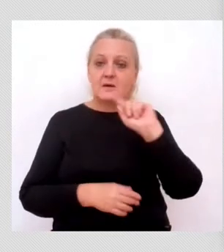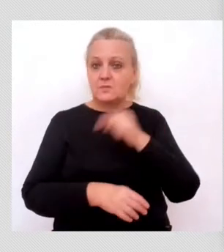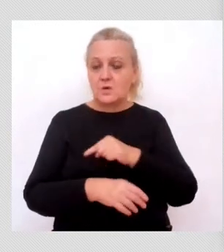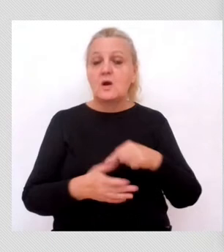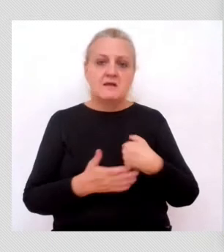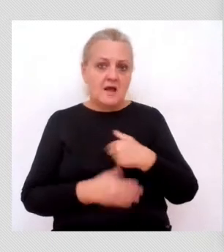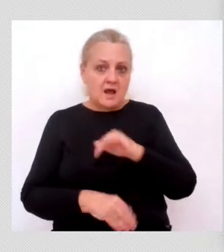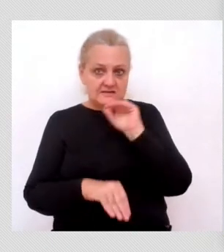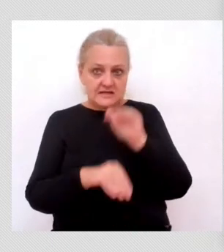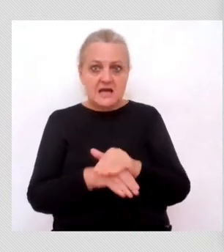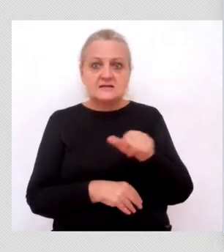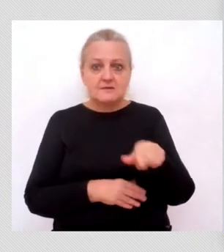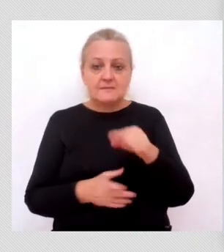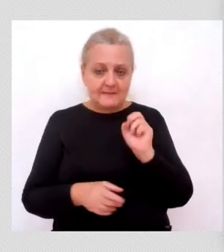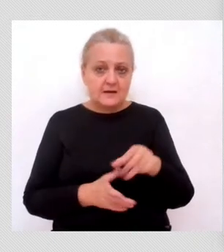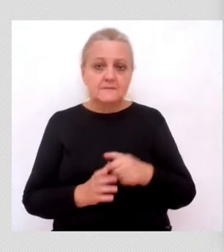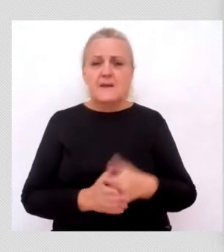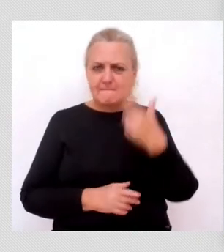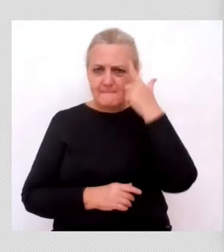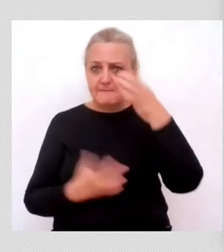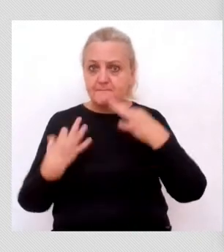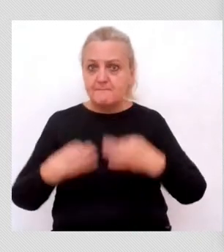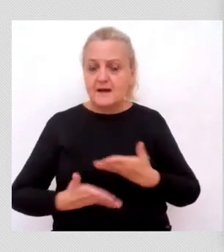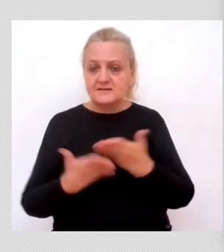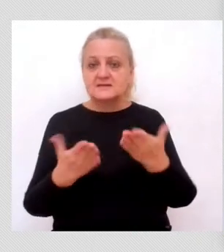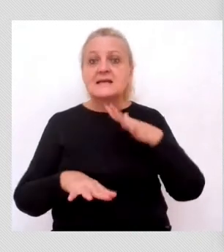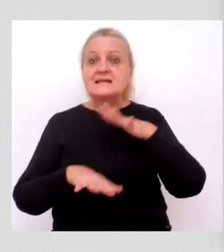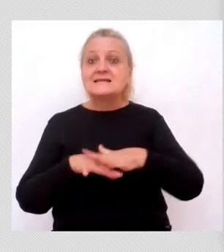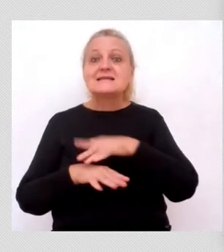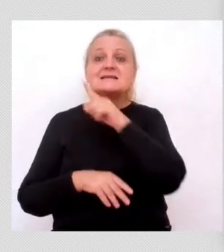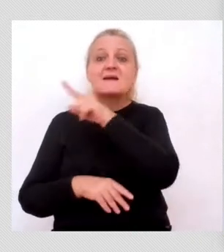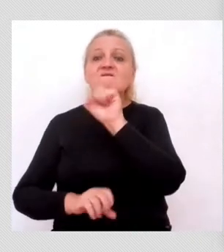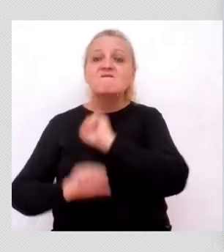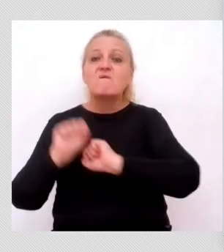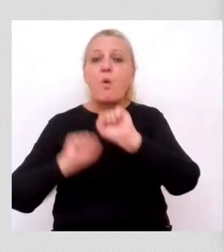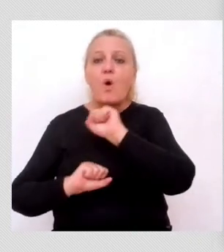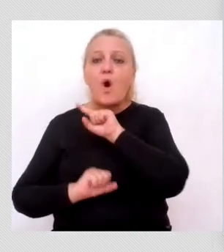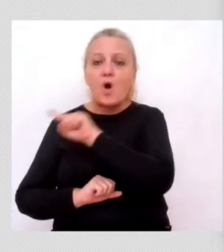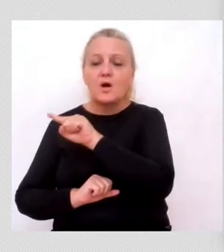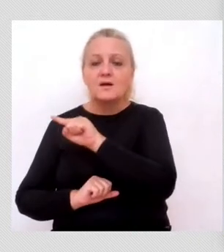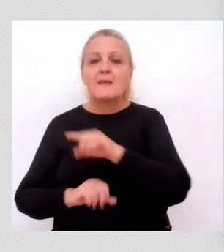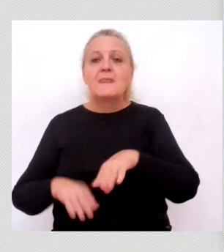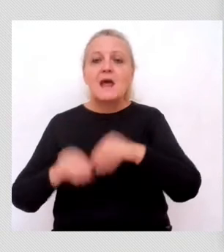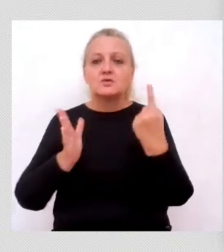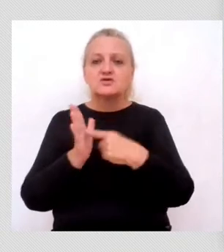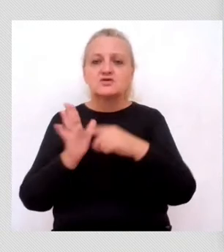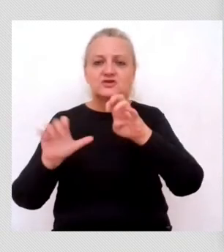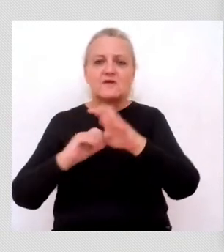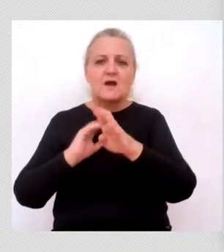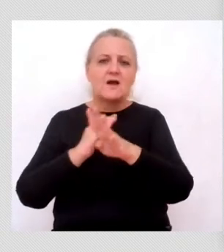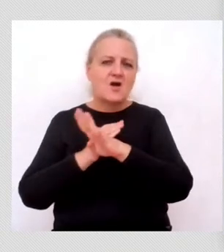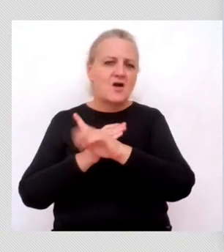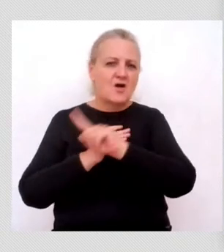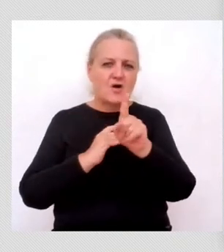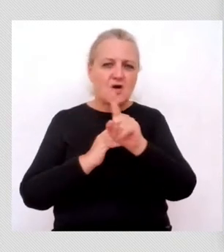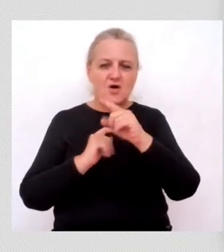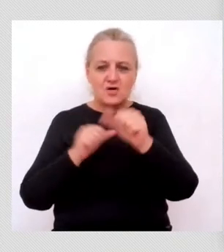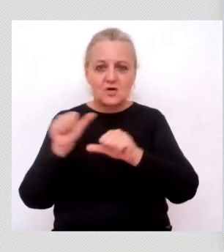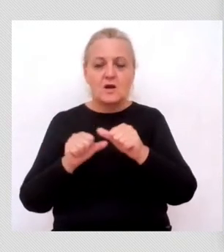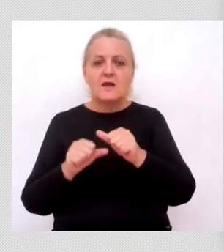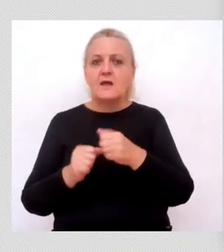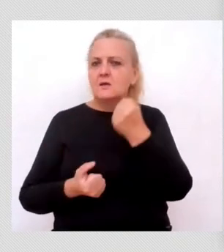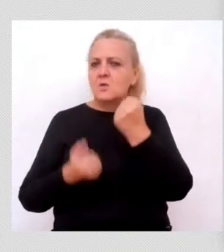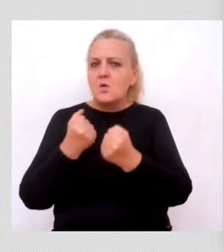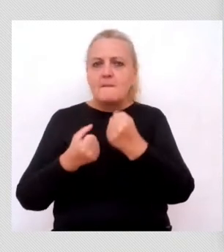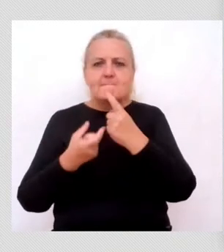za. Pamiętajcie państwo, że system włoski na początku lat 90. najbardziej skorumpowany system finansowania polityki w Europie,